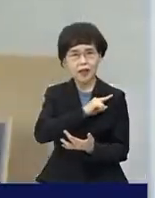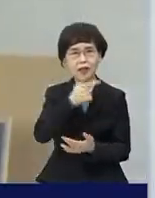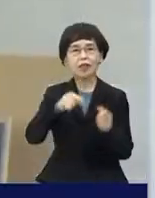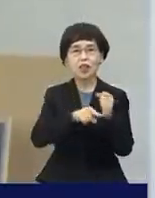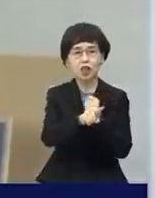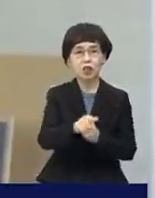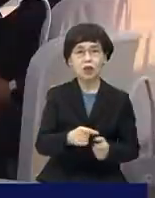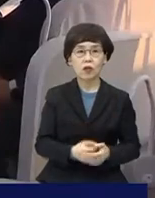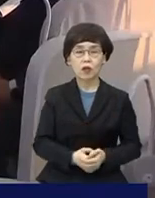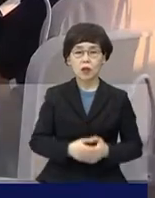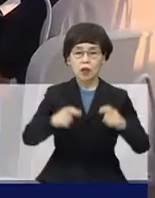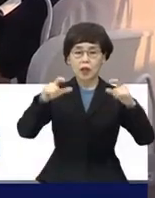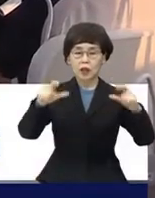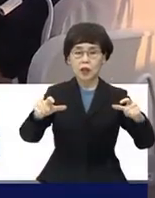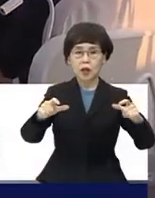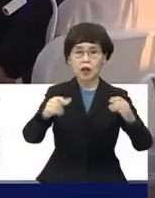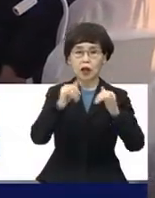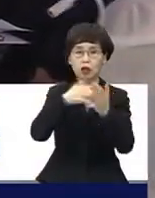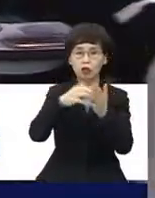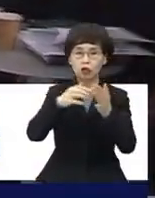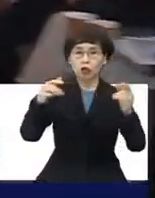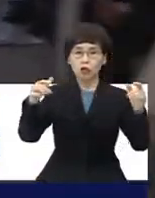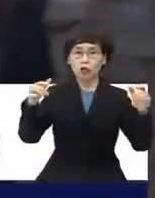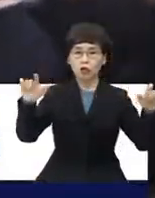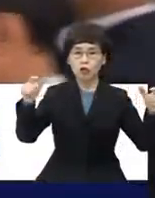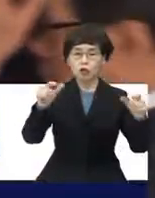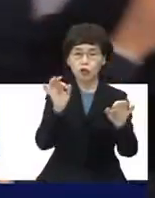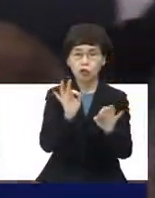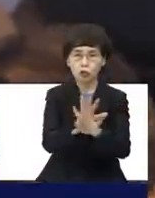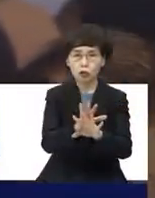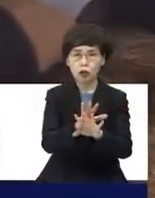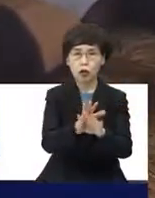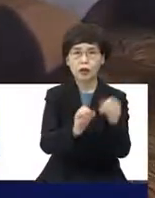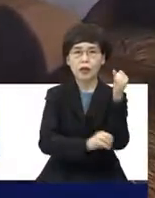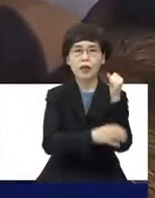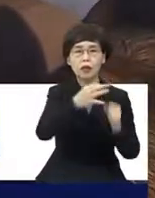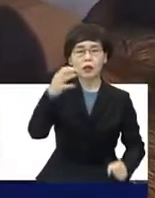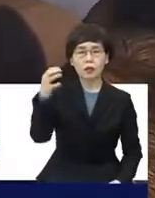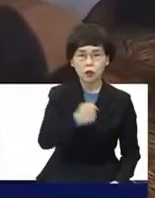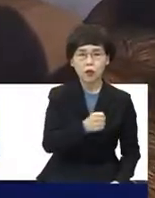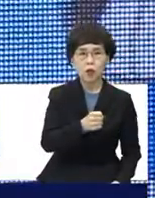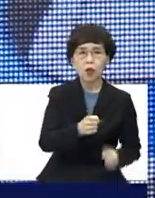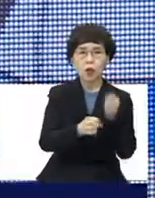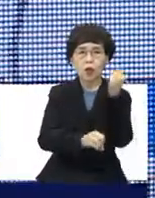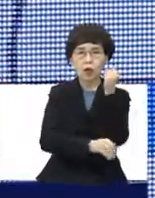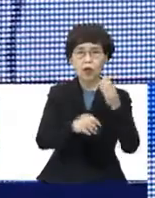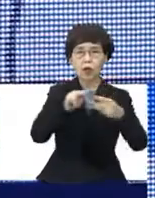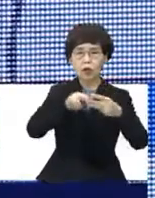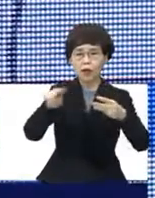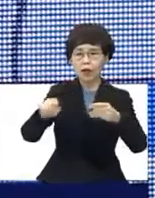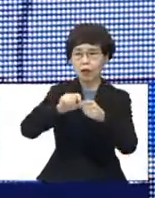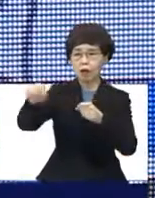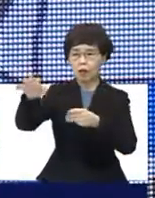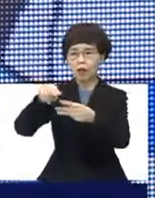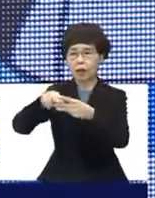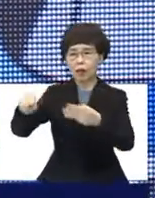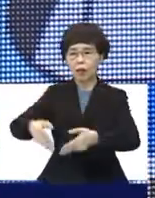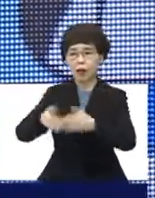이렇게. 지역 소멸 대응 기금을 투입해 원도심 등 인구 감소 지역에 거점 센터와 위성 센터를